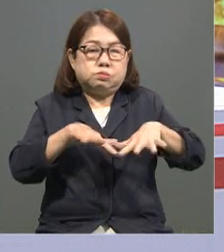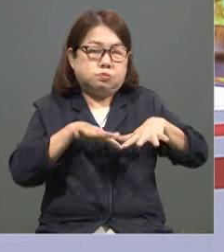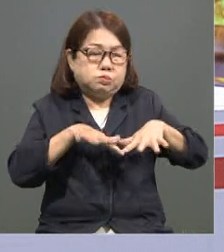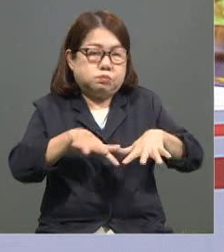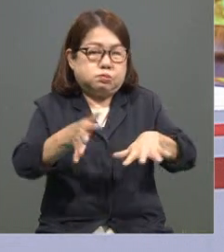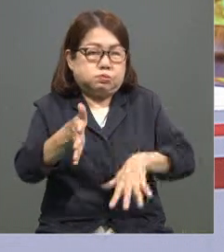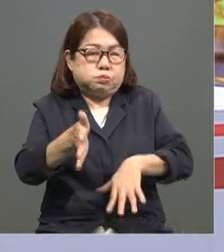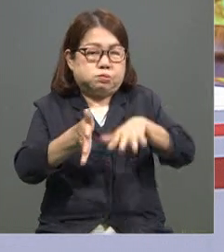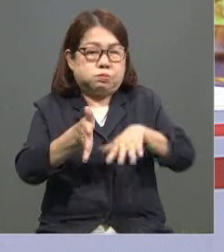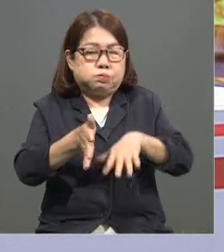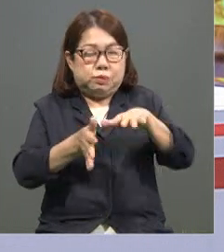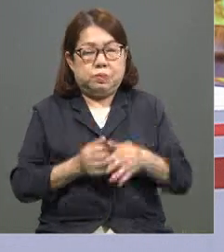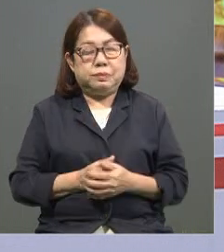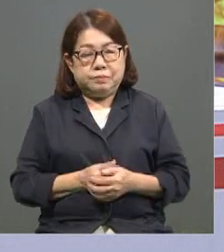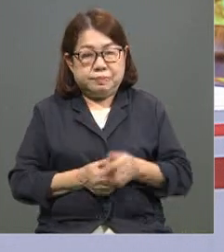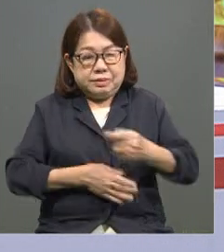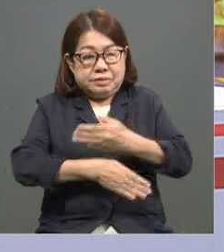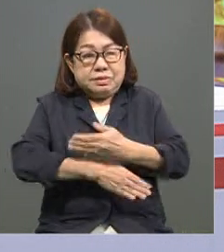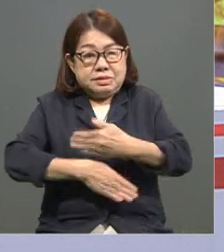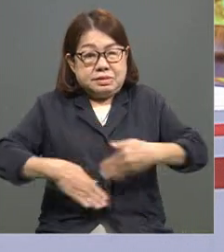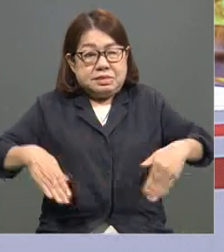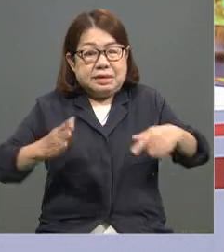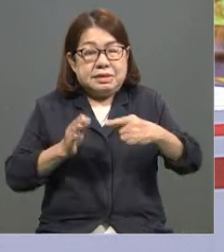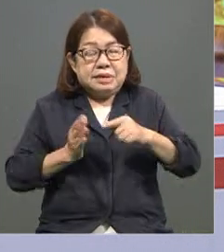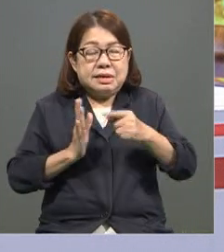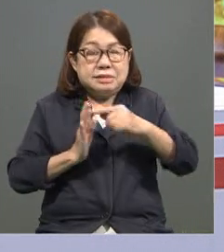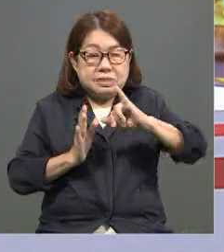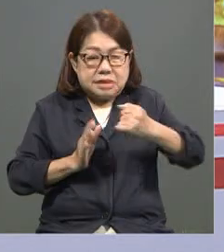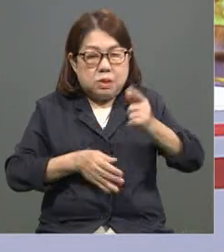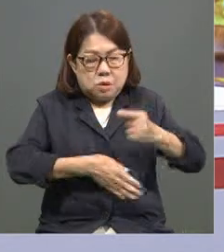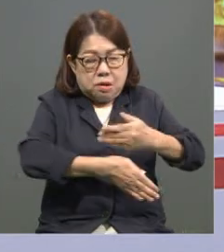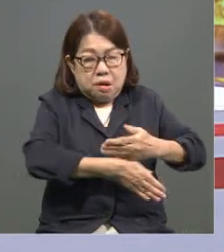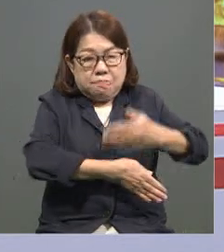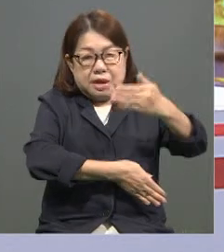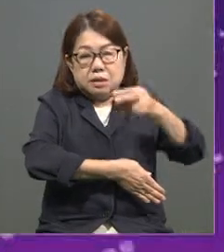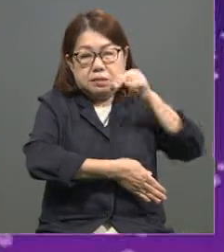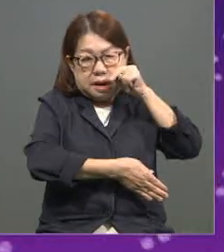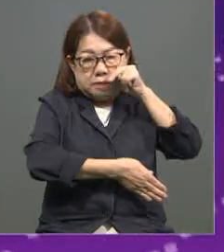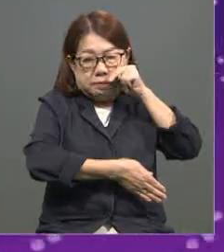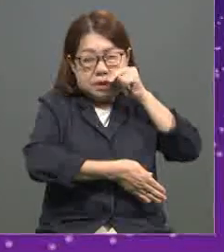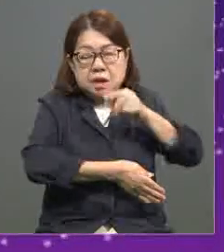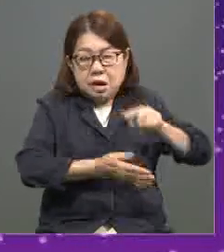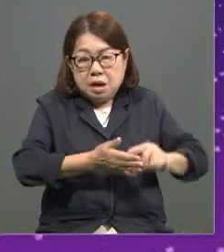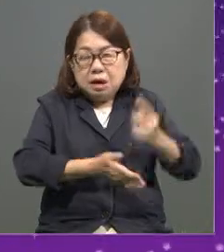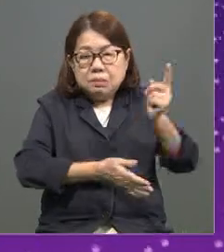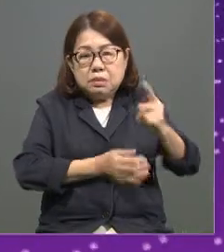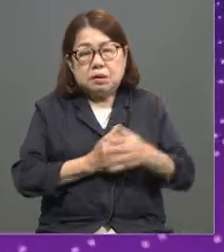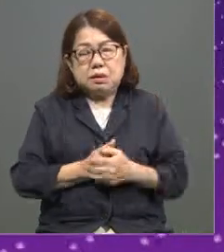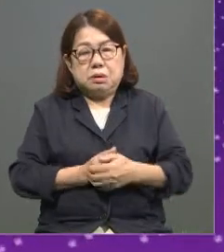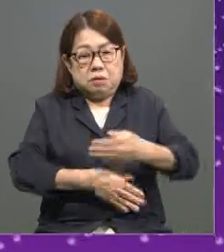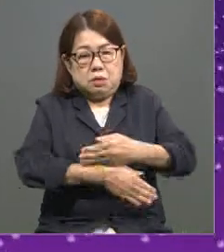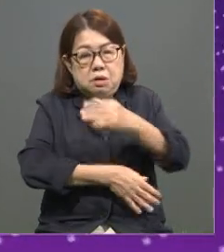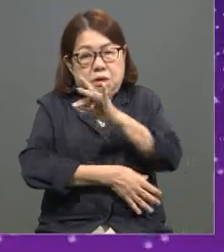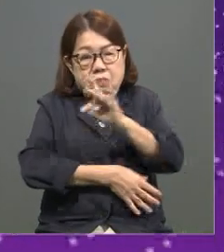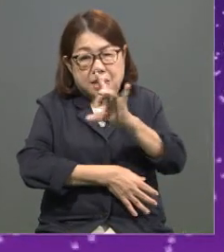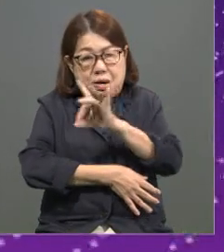นะคะเพราะฉะนั้นเอ่อเขื่อนเจ้าพระยาเองก็ต้องมีการปรับเพิ่มการระบายน้ำคือตั้งแต่มีการบริหารจัดการมาตั้งแต่ 800ลูกบาท